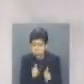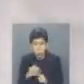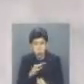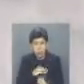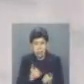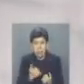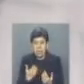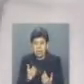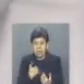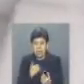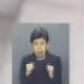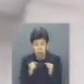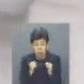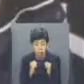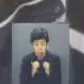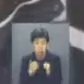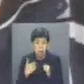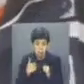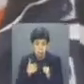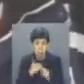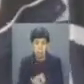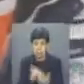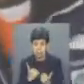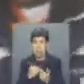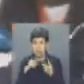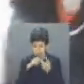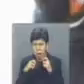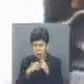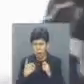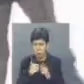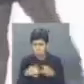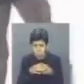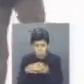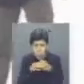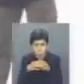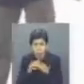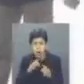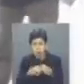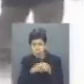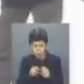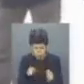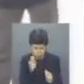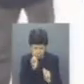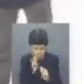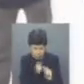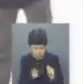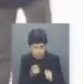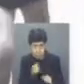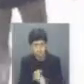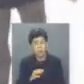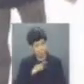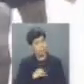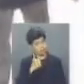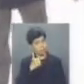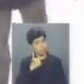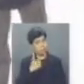ณหภูมิมีการเปลี่ยนแปลงอย่างชัดเจนซึ่งส่งผลกระทบโดยตรงต่อทีมนักแกะสลักหิมะ ที่จริงพอใจนะ